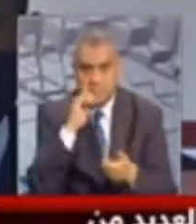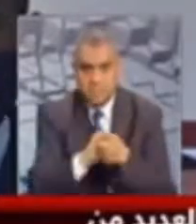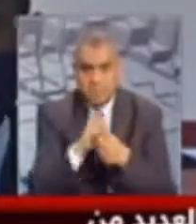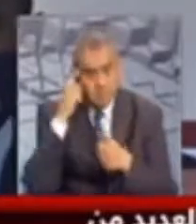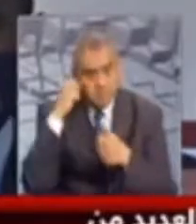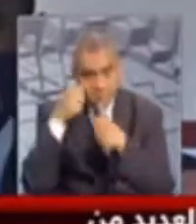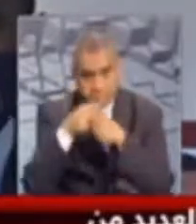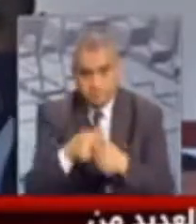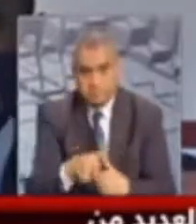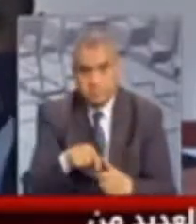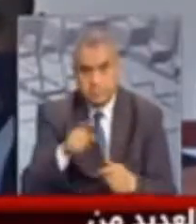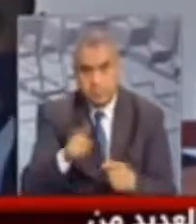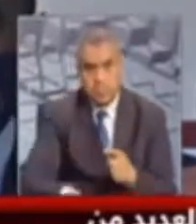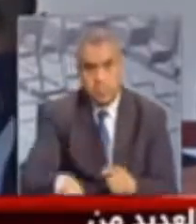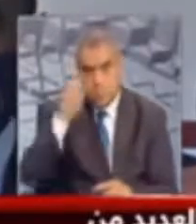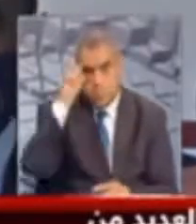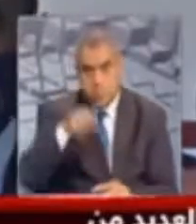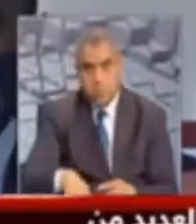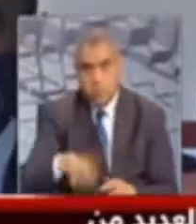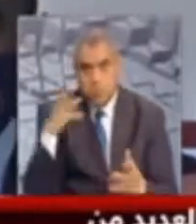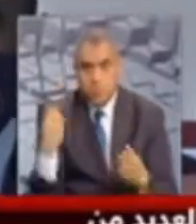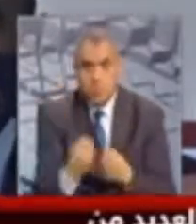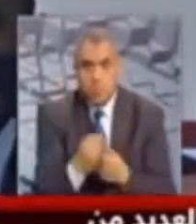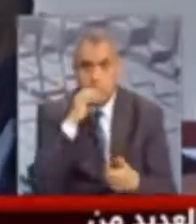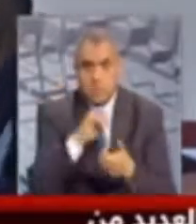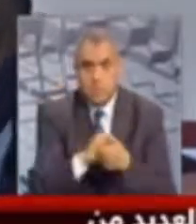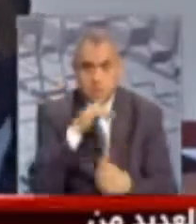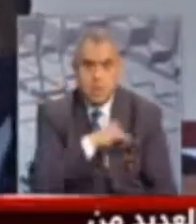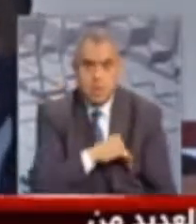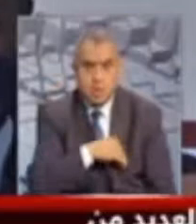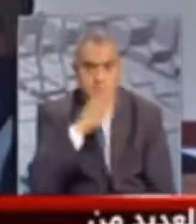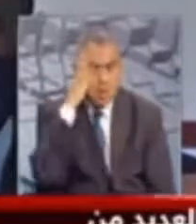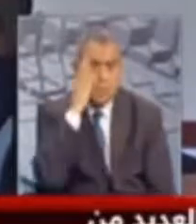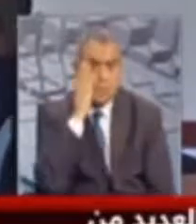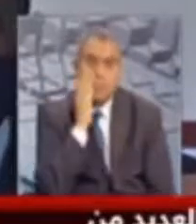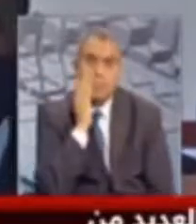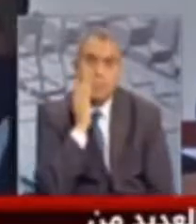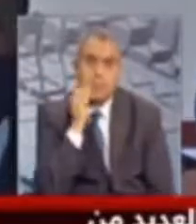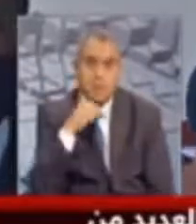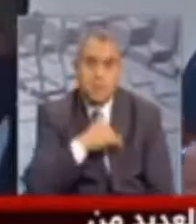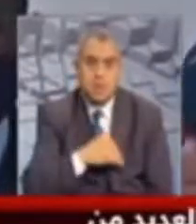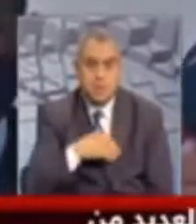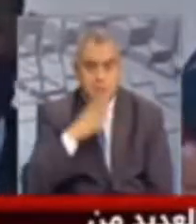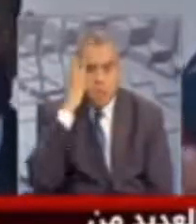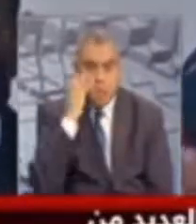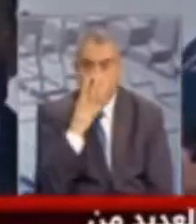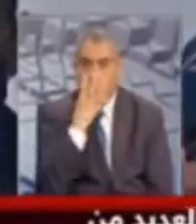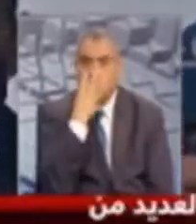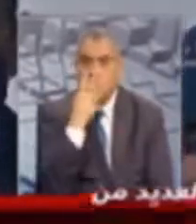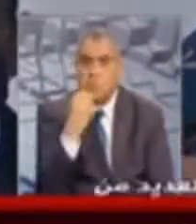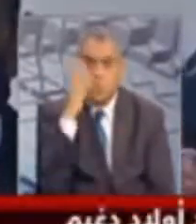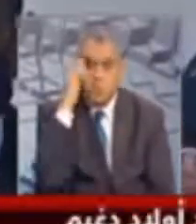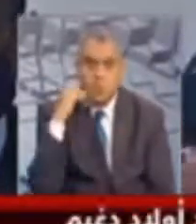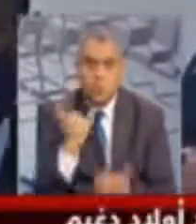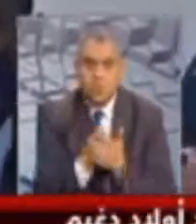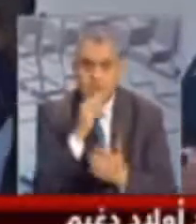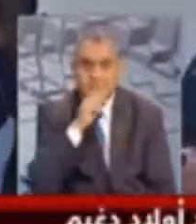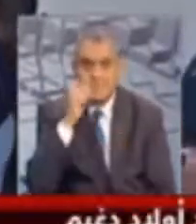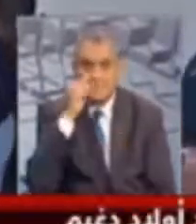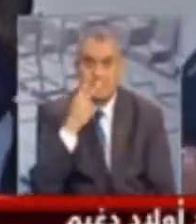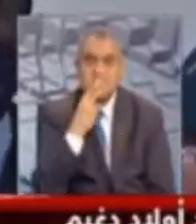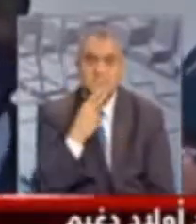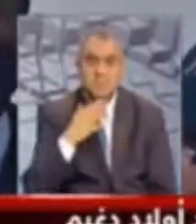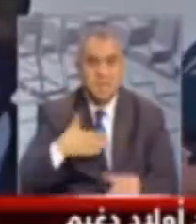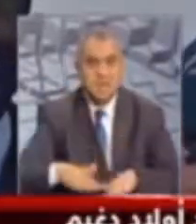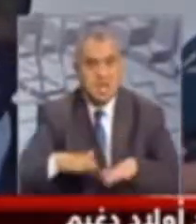أنه هذا اليوم هو يوم لملء الروحانيات وغذاء الروح، لأن الروح تغذى بالدين والقيم